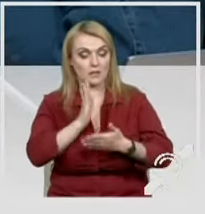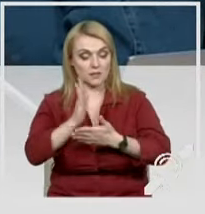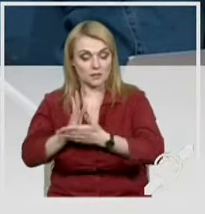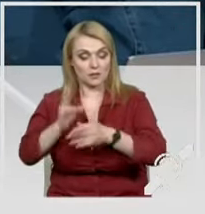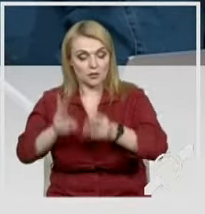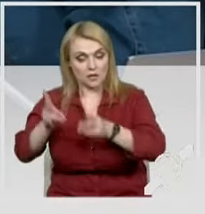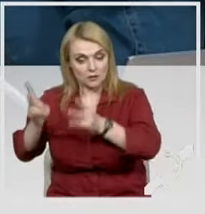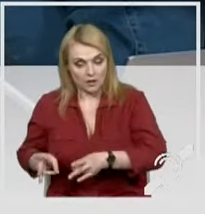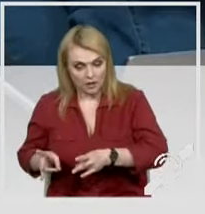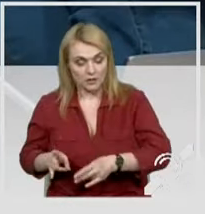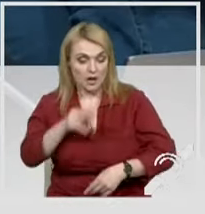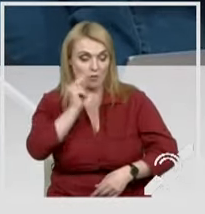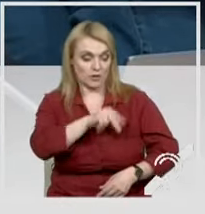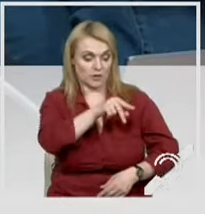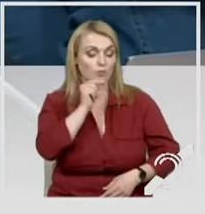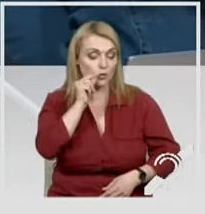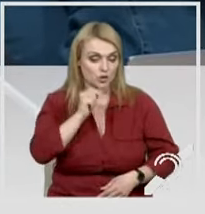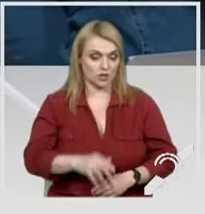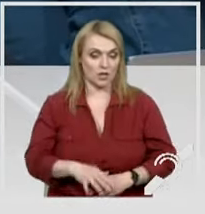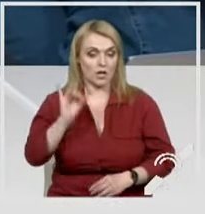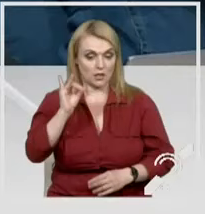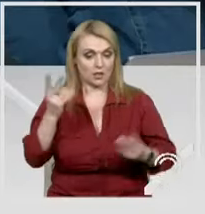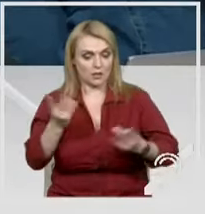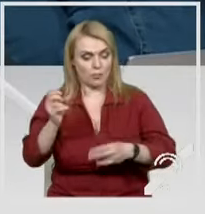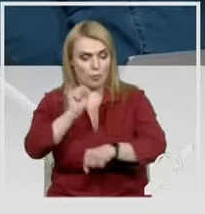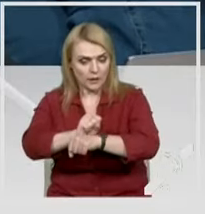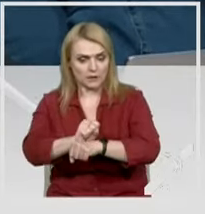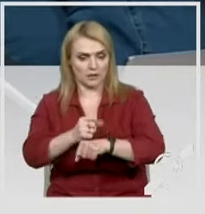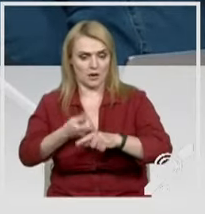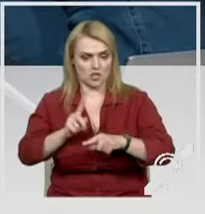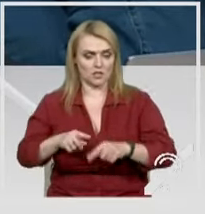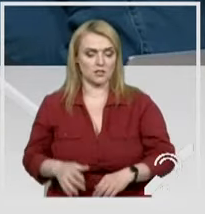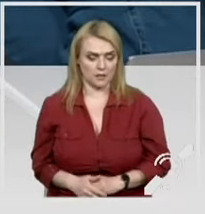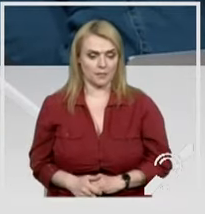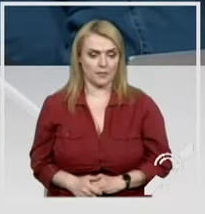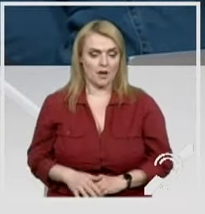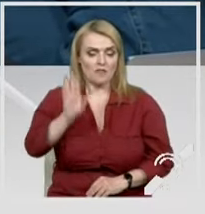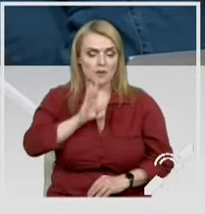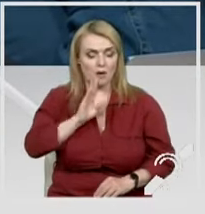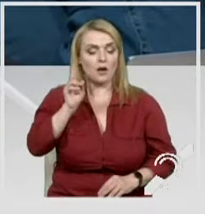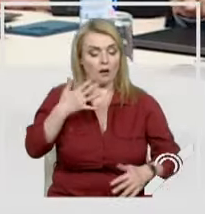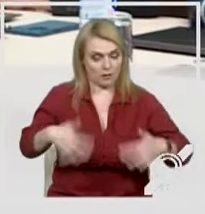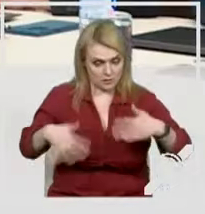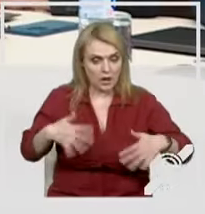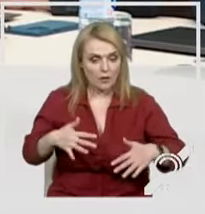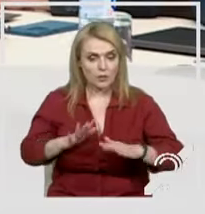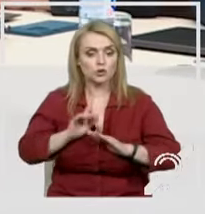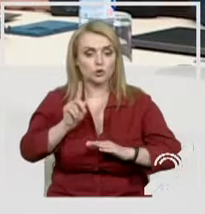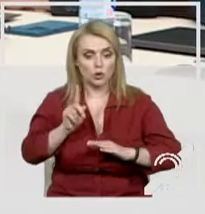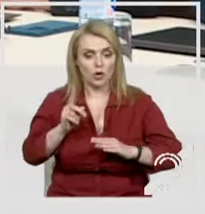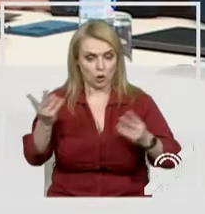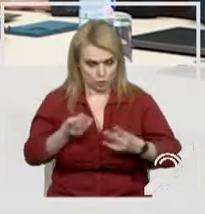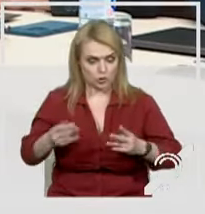vedere, noțiunea de femicid trebuie reflectată mai clar. Și nu, noi nu vrem definiții simple puse în lege.